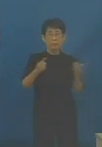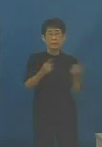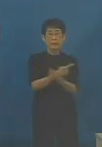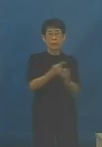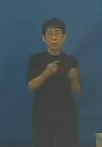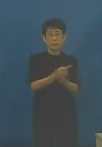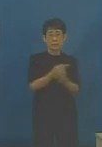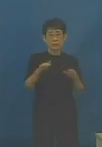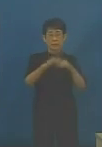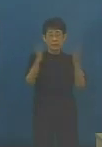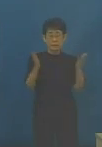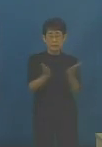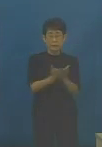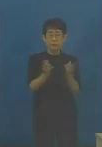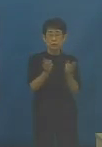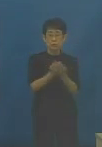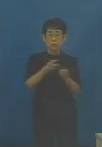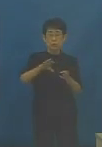が、